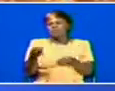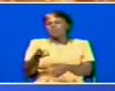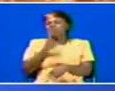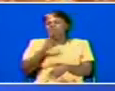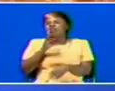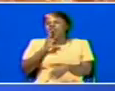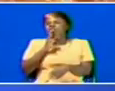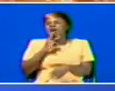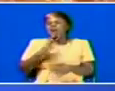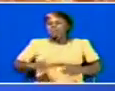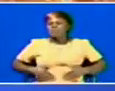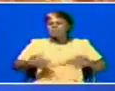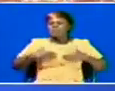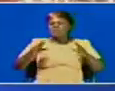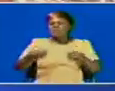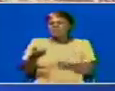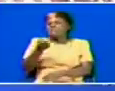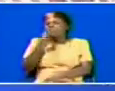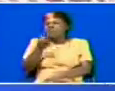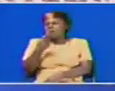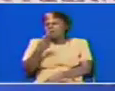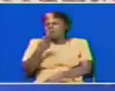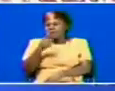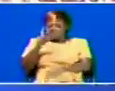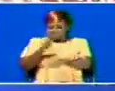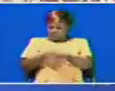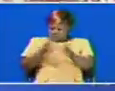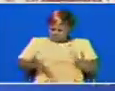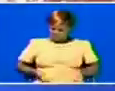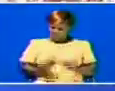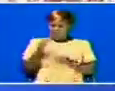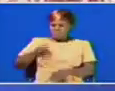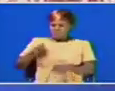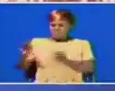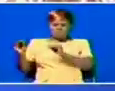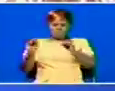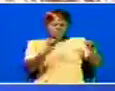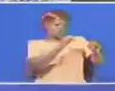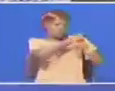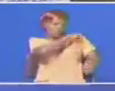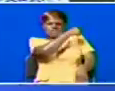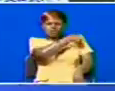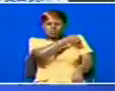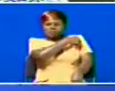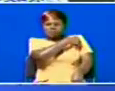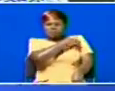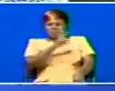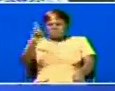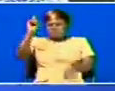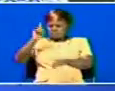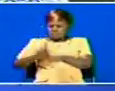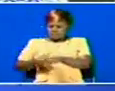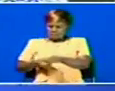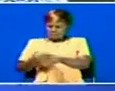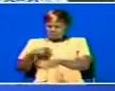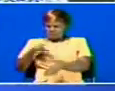mwili, wanapatiwa dawa. And when it is time to deliver, the mother is transferred to the clinic. At one particular time,